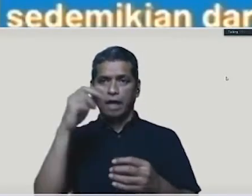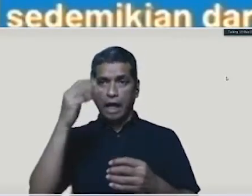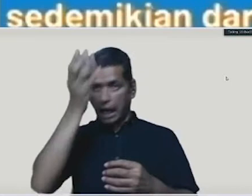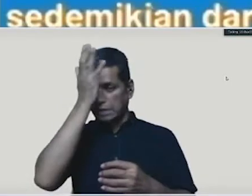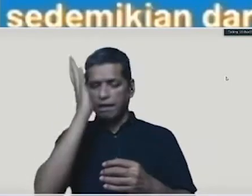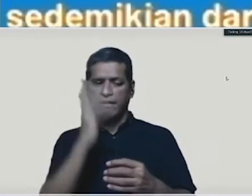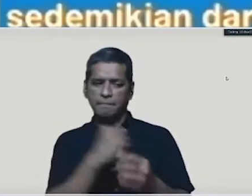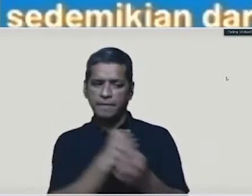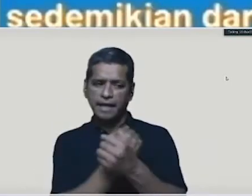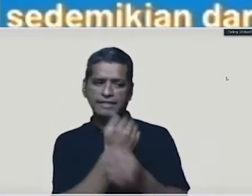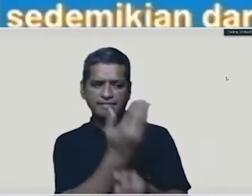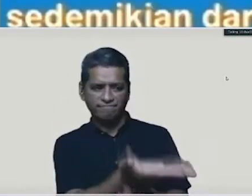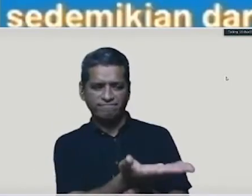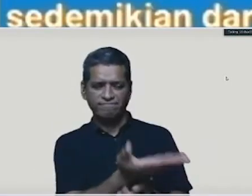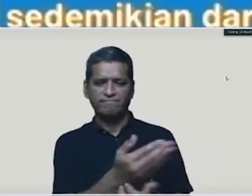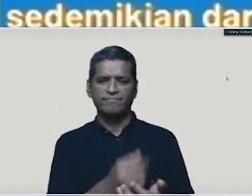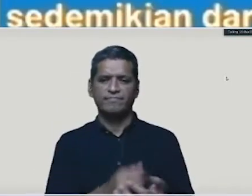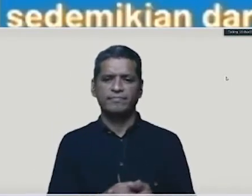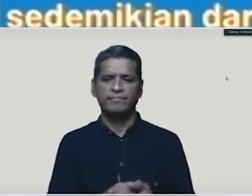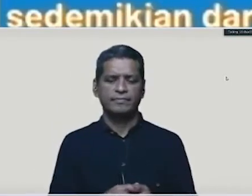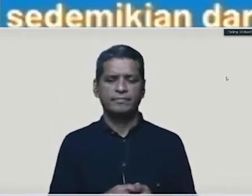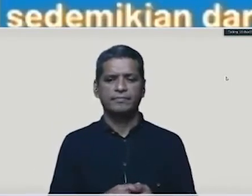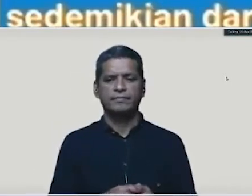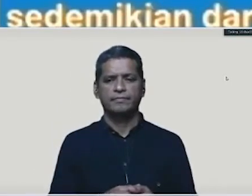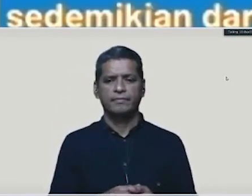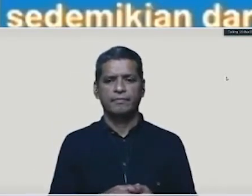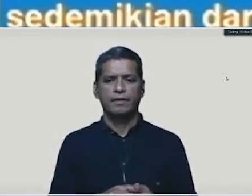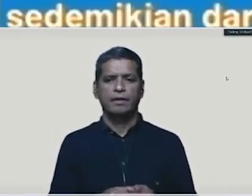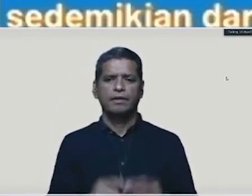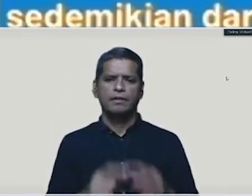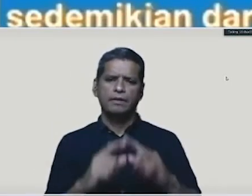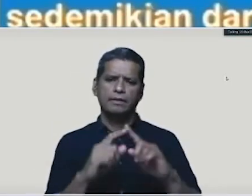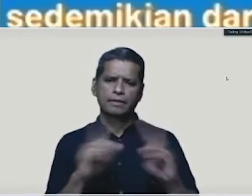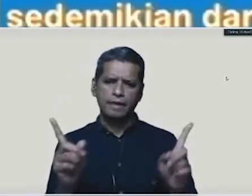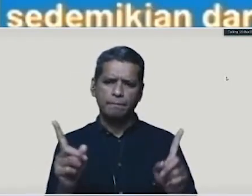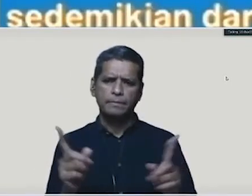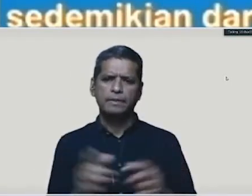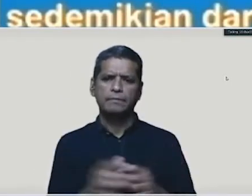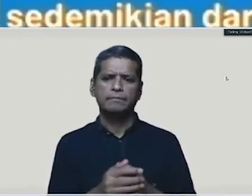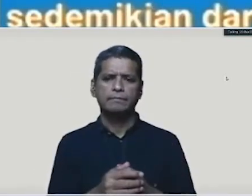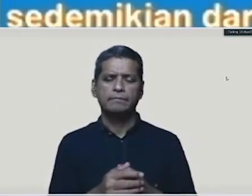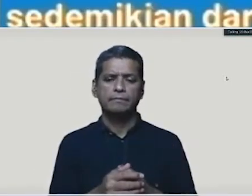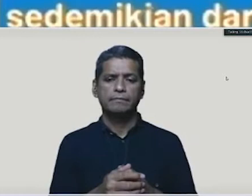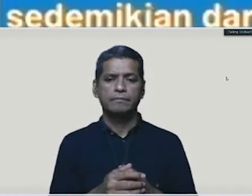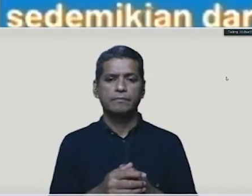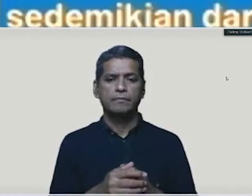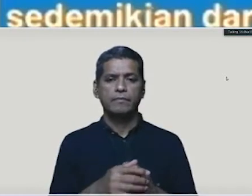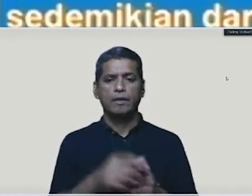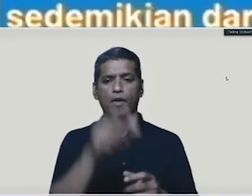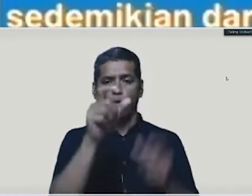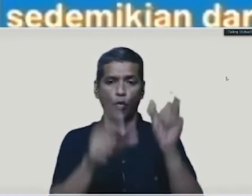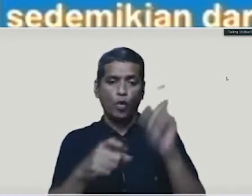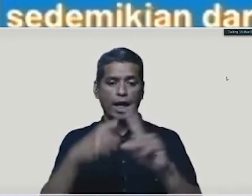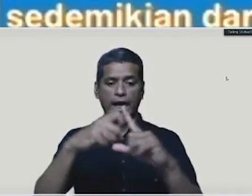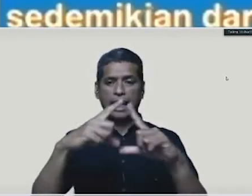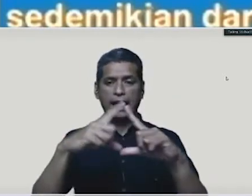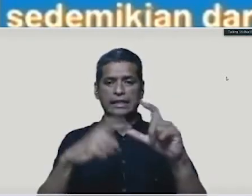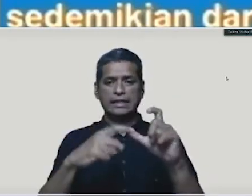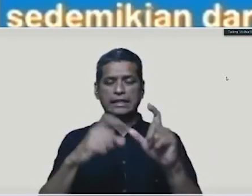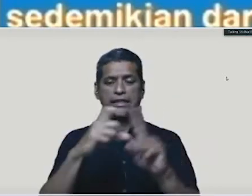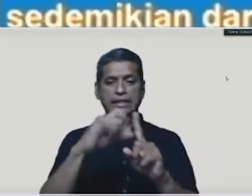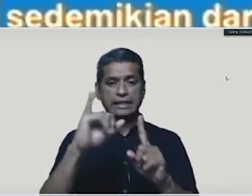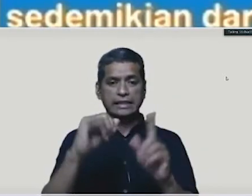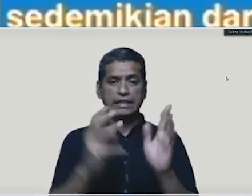Raja nebukadnezar tetapi para kasdim dia mewakili tempat rombongan ini ada kurang lebih mungkin ada